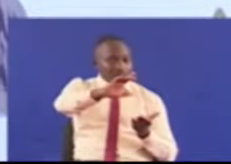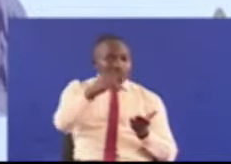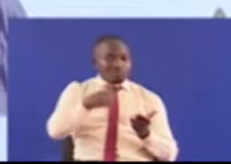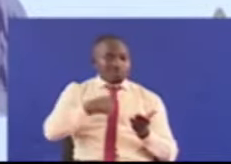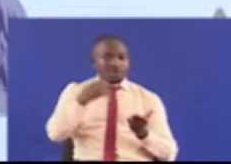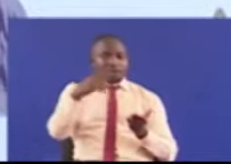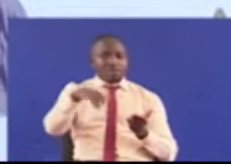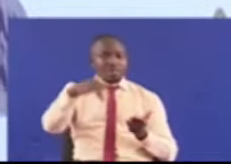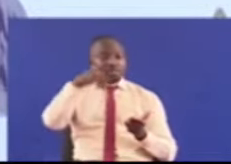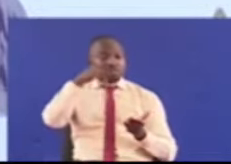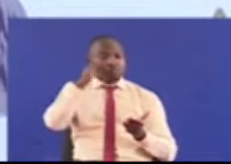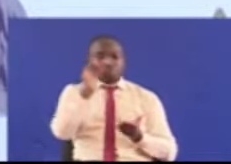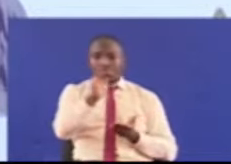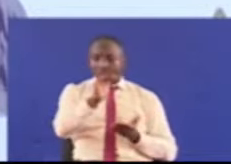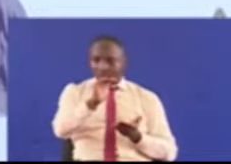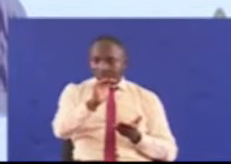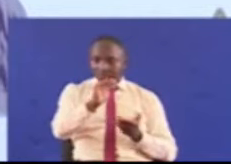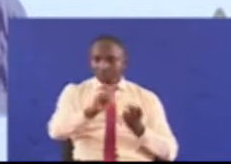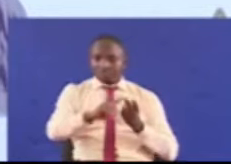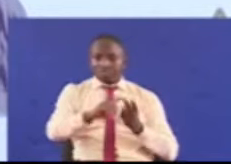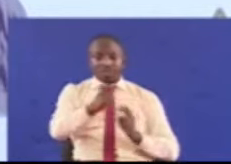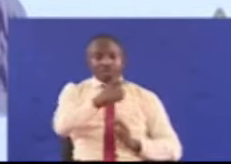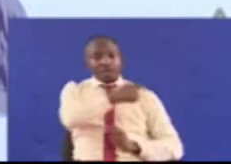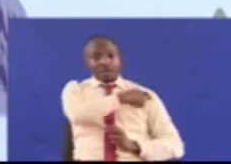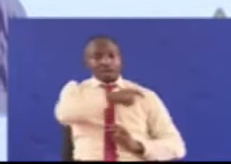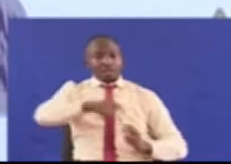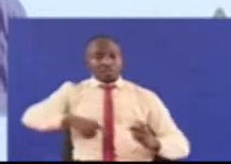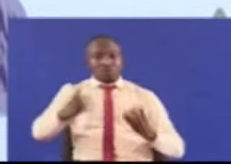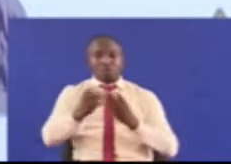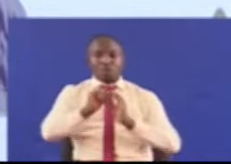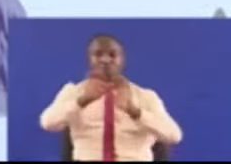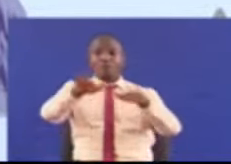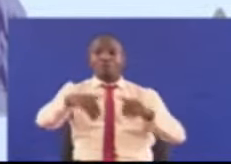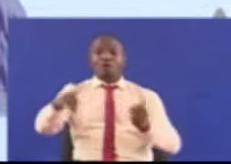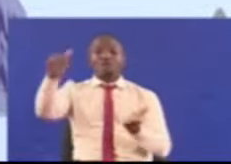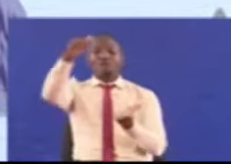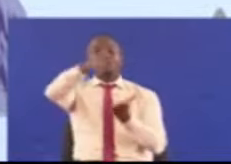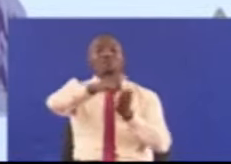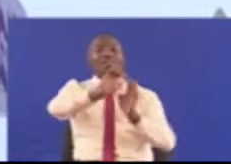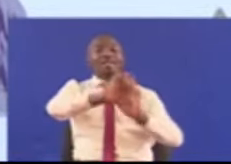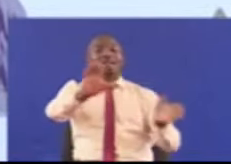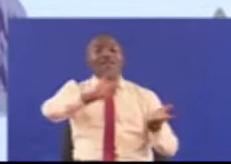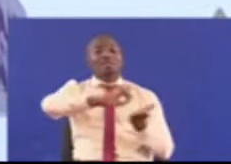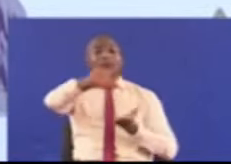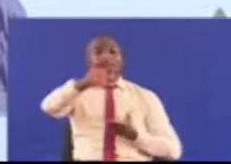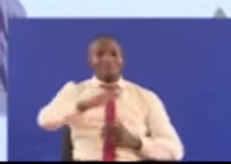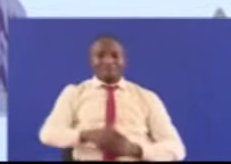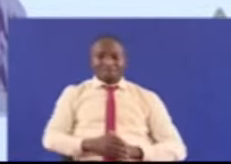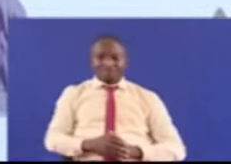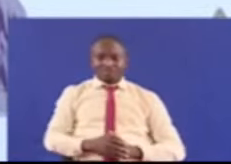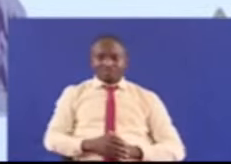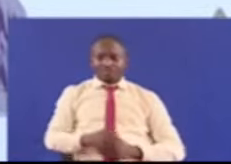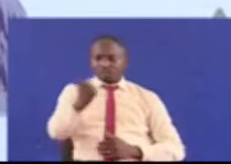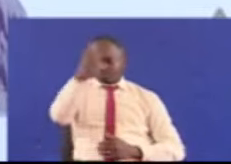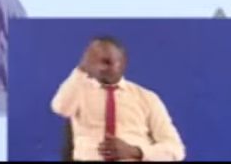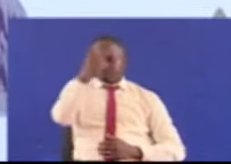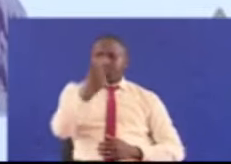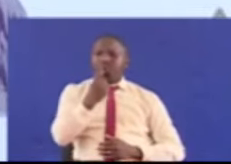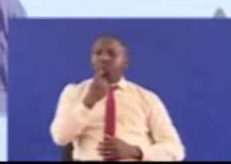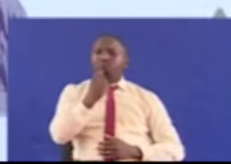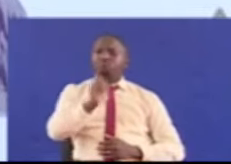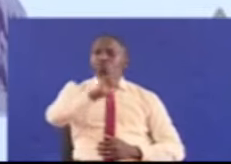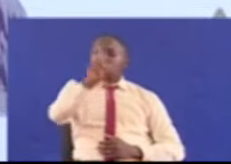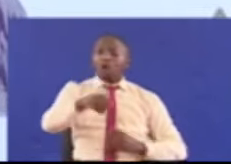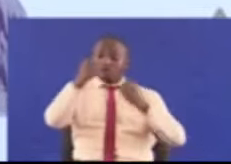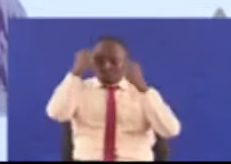nikampigia simu kumjulisha kwamba Rais wa Umoja wa Mabunge duniani amefika kile yuko Dar es Salaam. Niliulizwa swali gumu